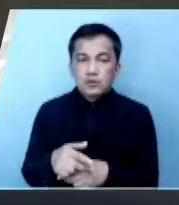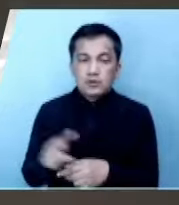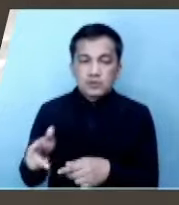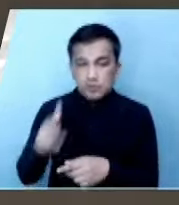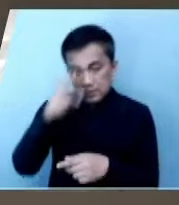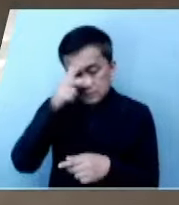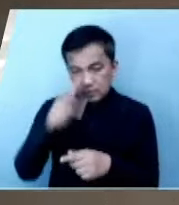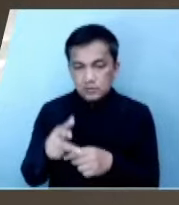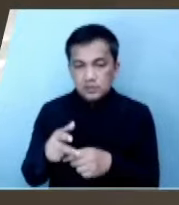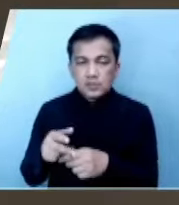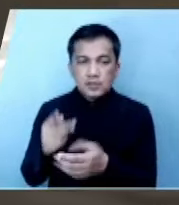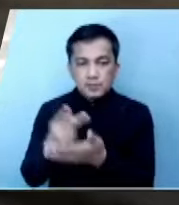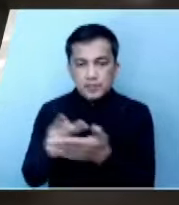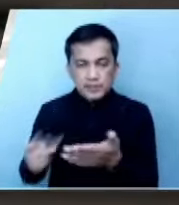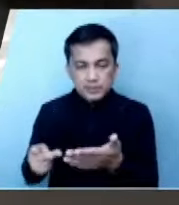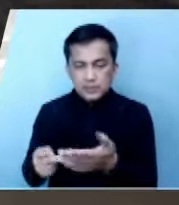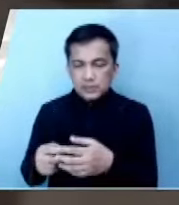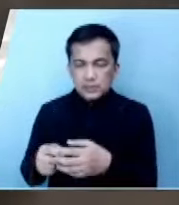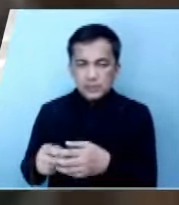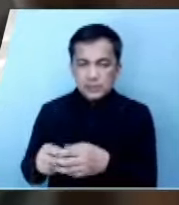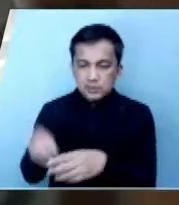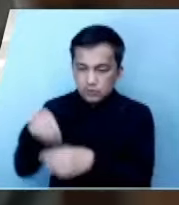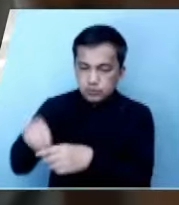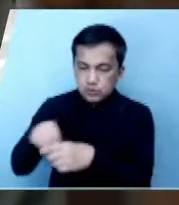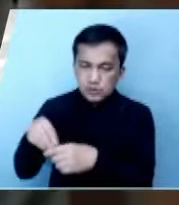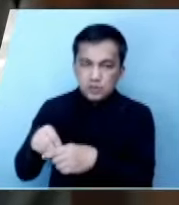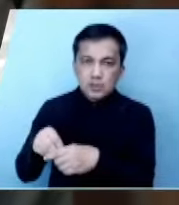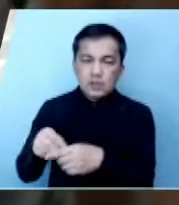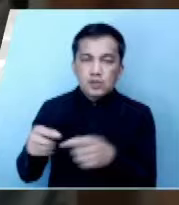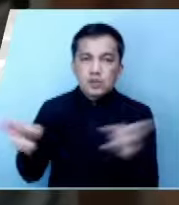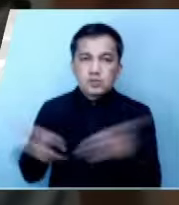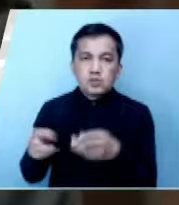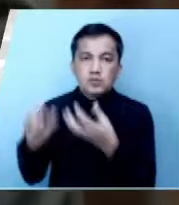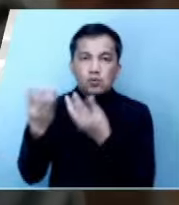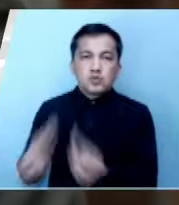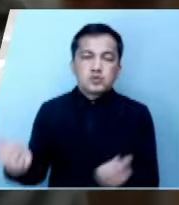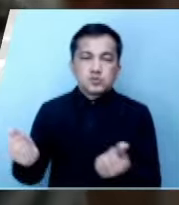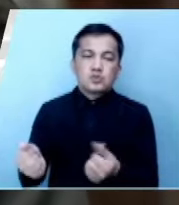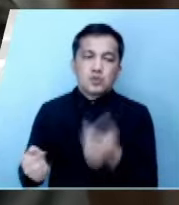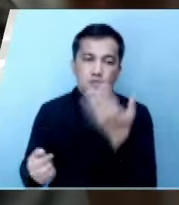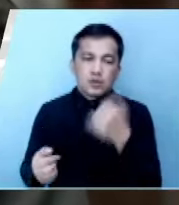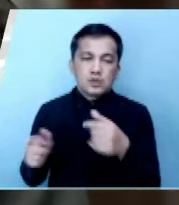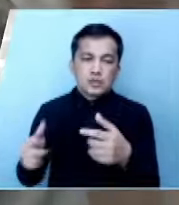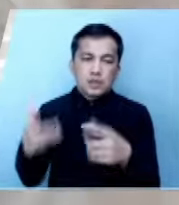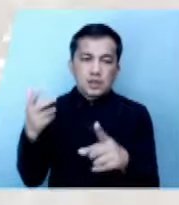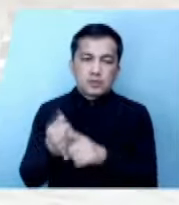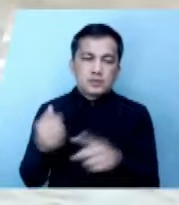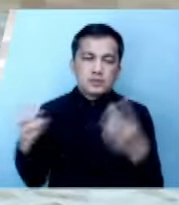pinundar namin lahat, sa isang iglap nawala kasi dahil lang sa apekto ng gera.